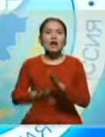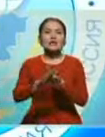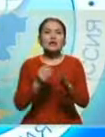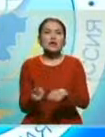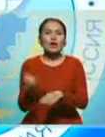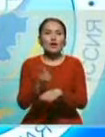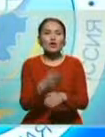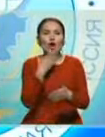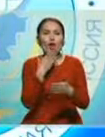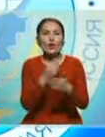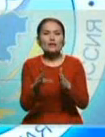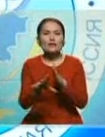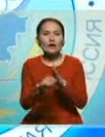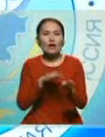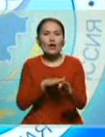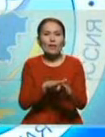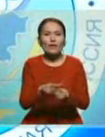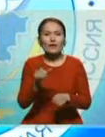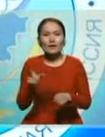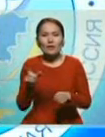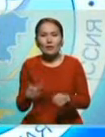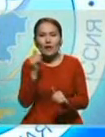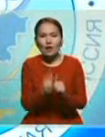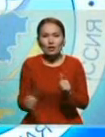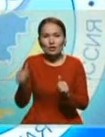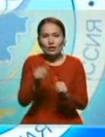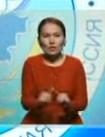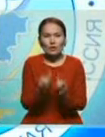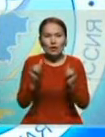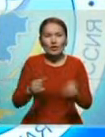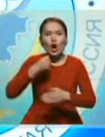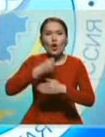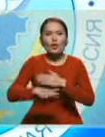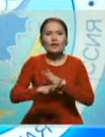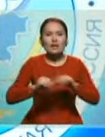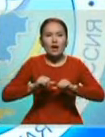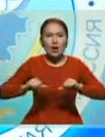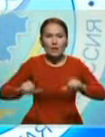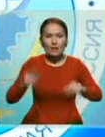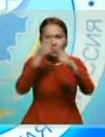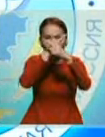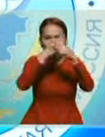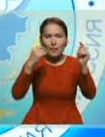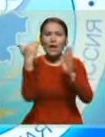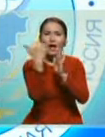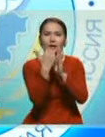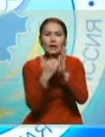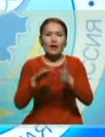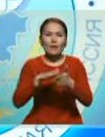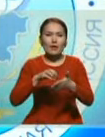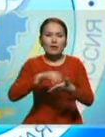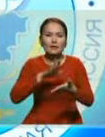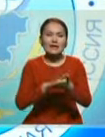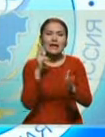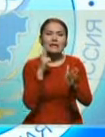Saylauğa kelip öz taŋdauın jasaушылардың қатары сағат санап артуда. Дәл осы сағаттардағы орталық сайлау комиссиясы ұсынған мәлімет бойынша тізімге енгізілген сайлаушылардың